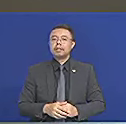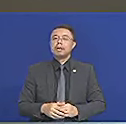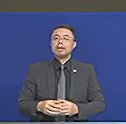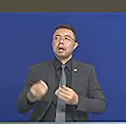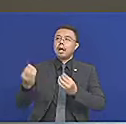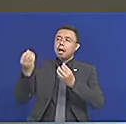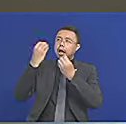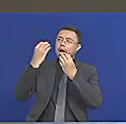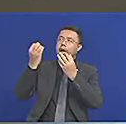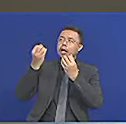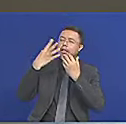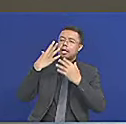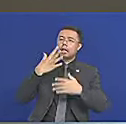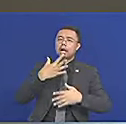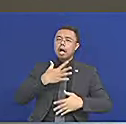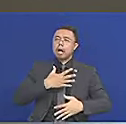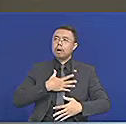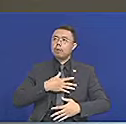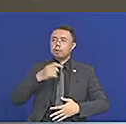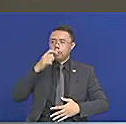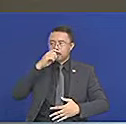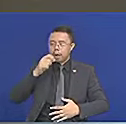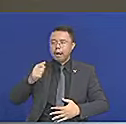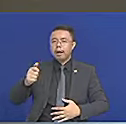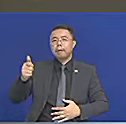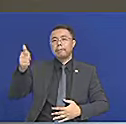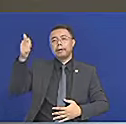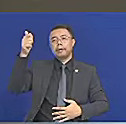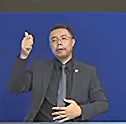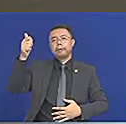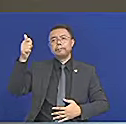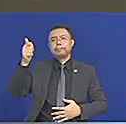Ajar aku, Bapa,